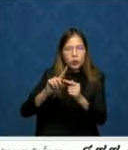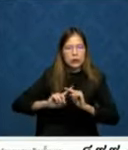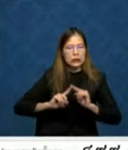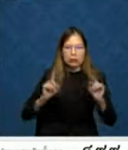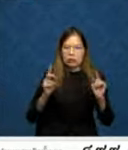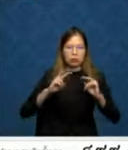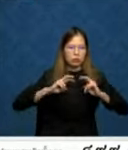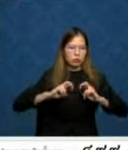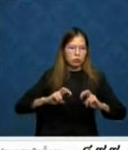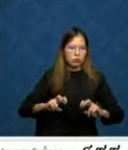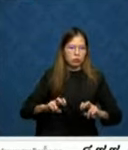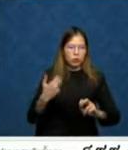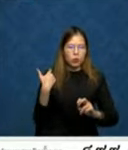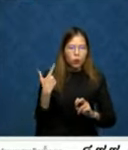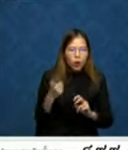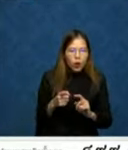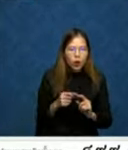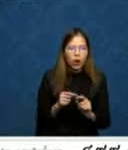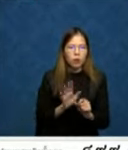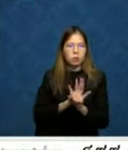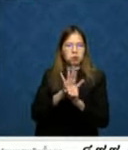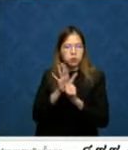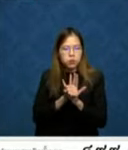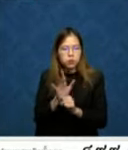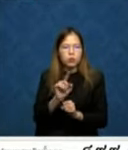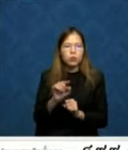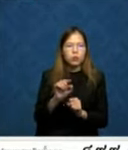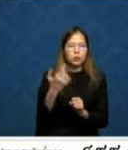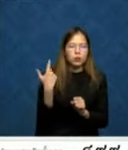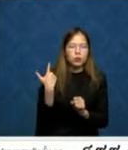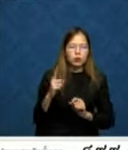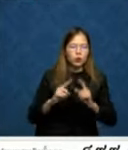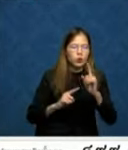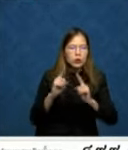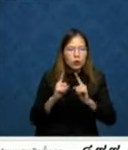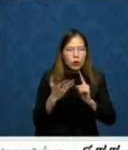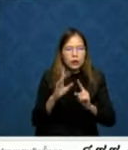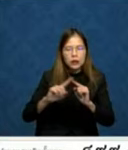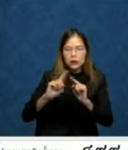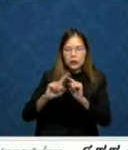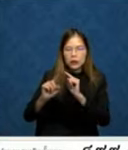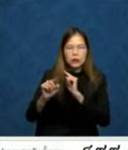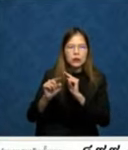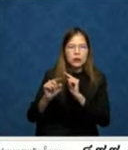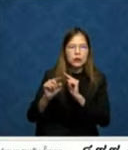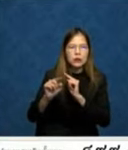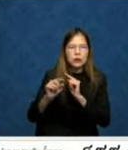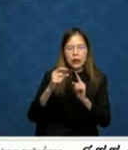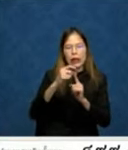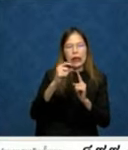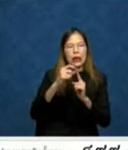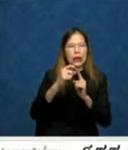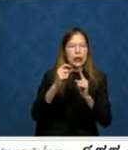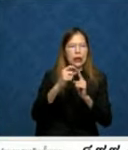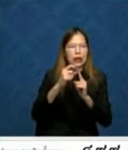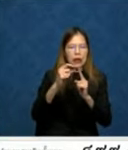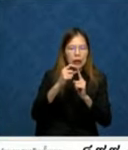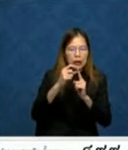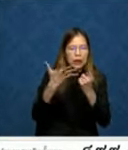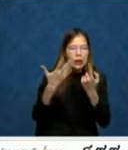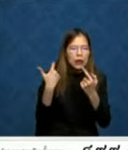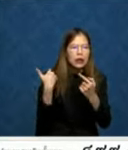ไม่ได้วิเคราะห์ความคุ้มค่าแล้วก็ไม่ได้เสนอเข้ามาไม่มีตัวชี้วัดนะครับความคุ้มค่าในที่นี้คืออะไรนะครับทั้งสภา